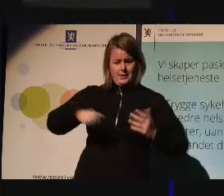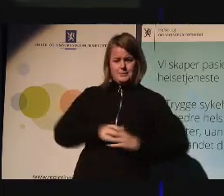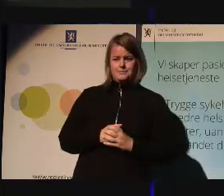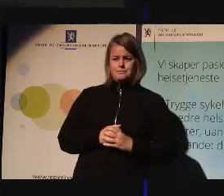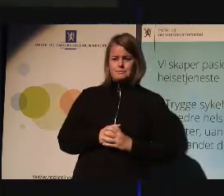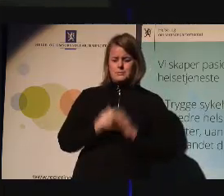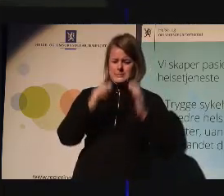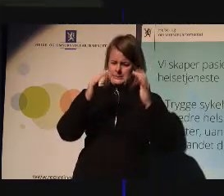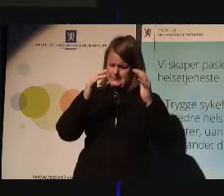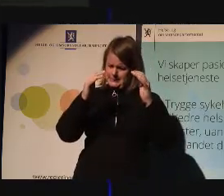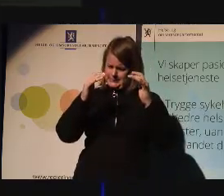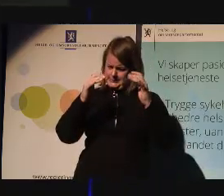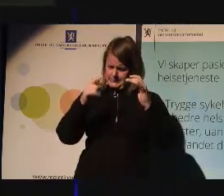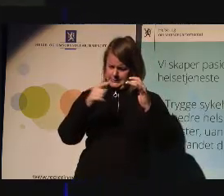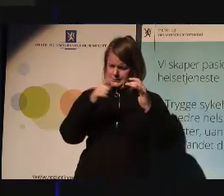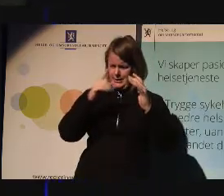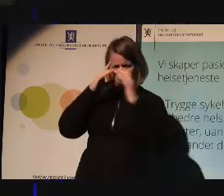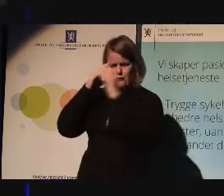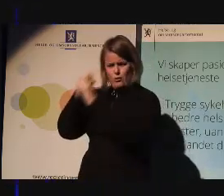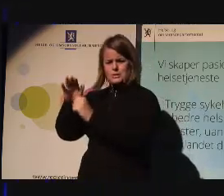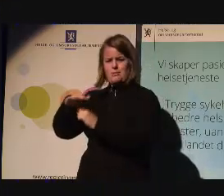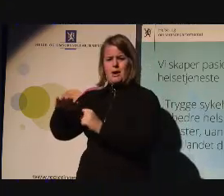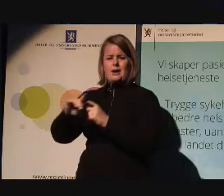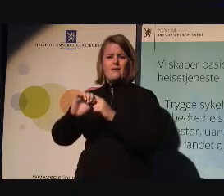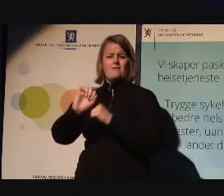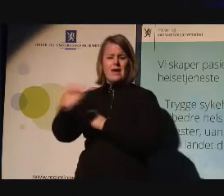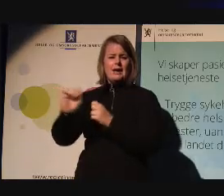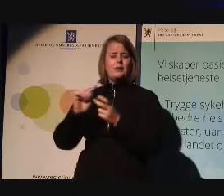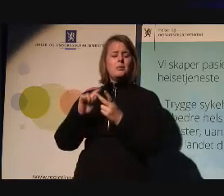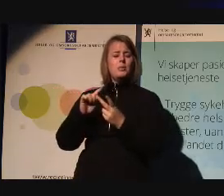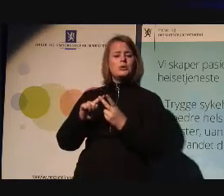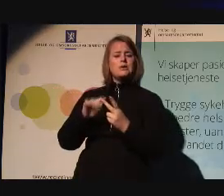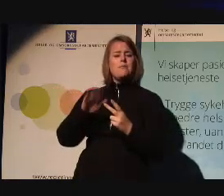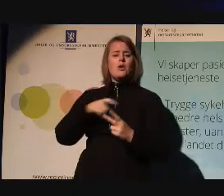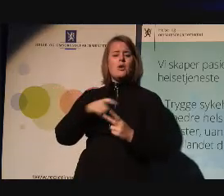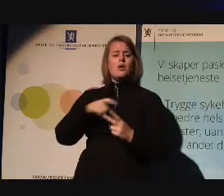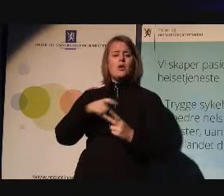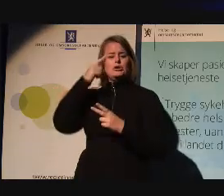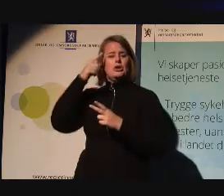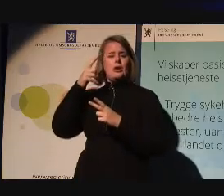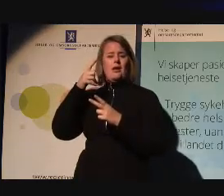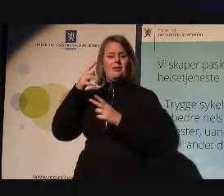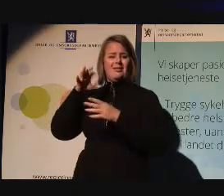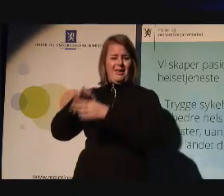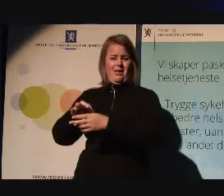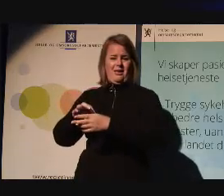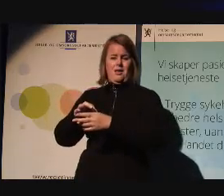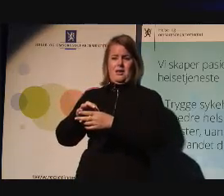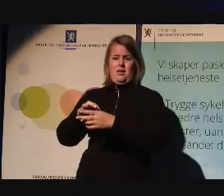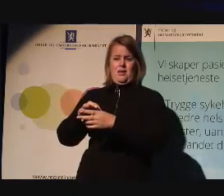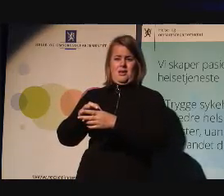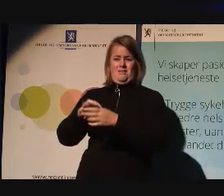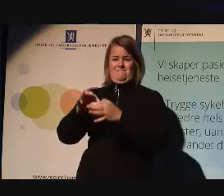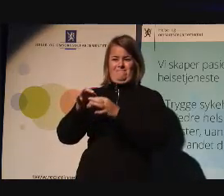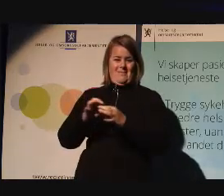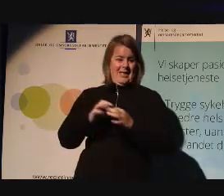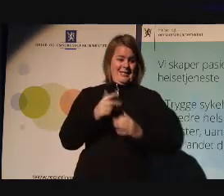om barnevernet og om barne- og ungdomspsykiatrien i 3 fylker.